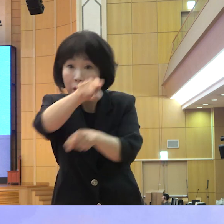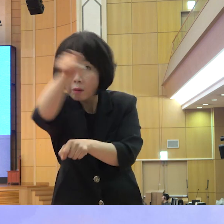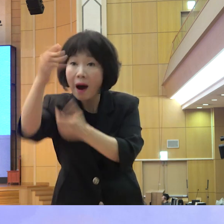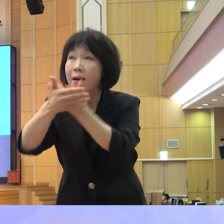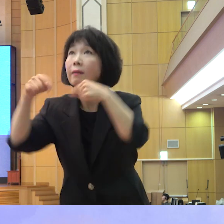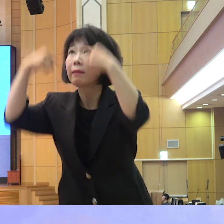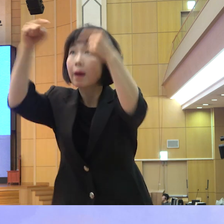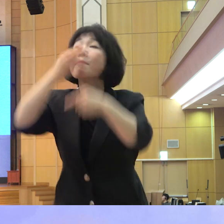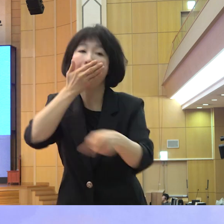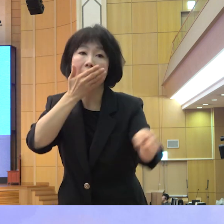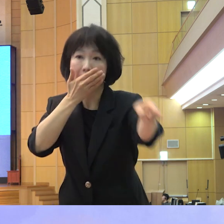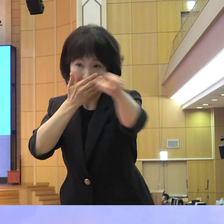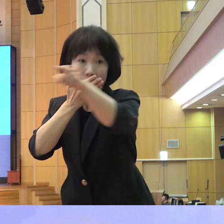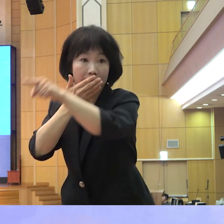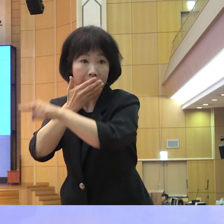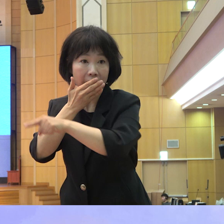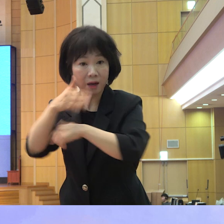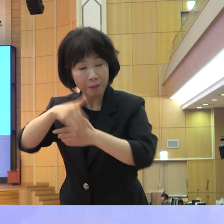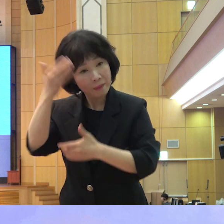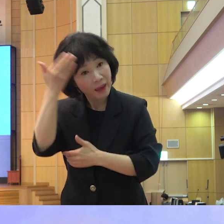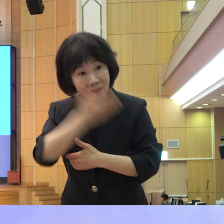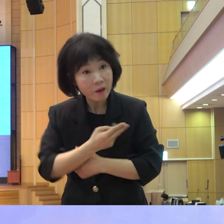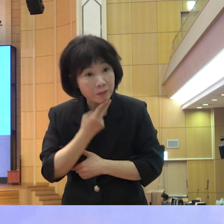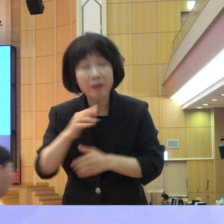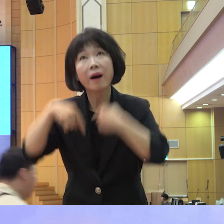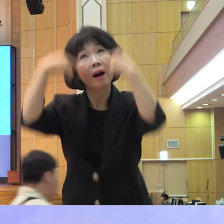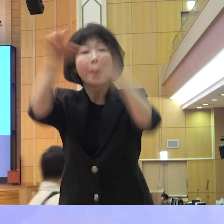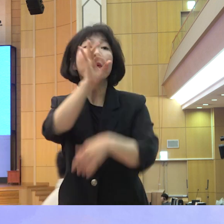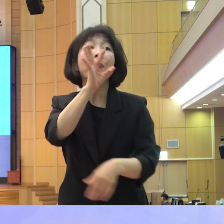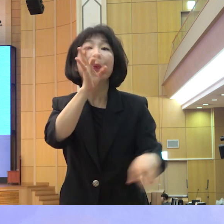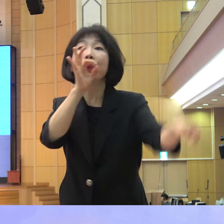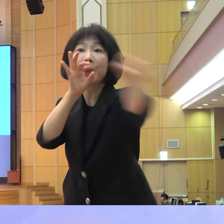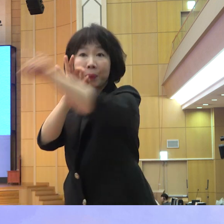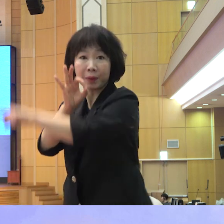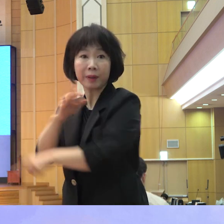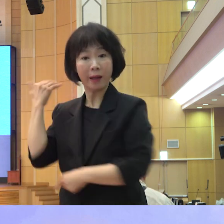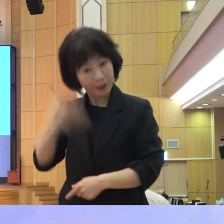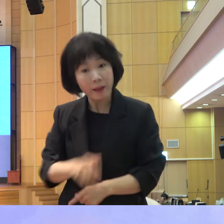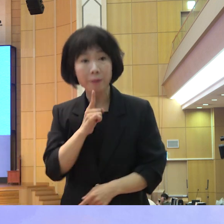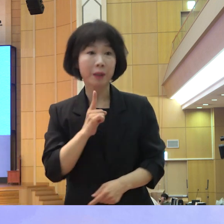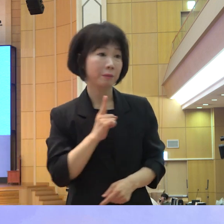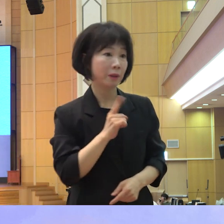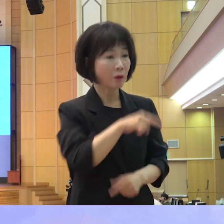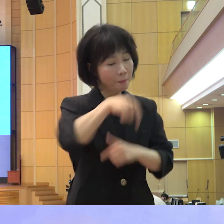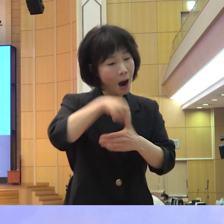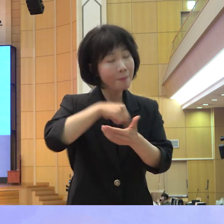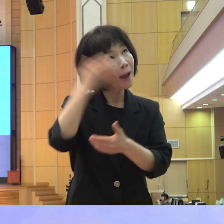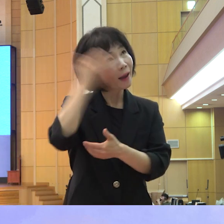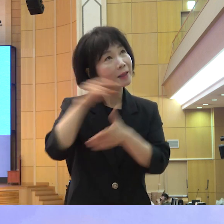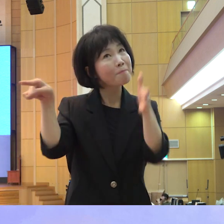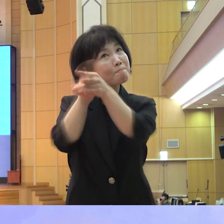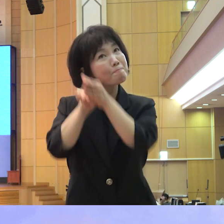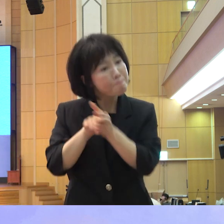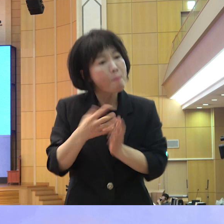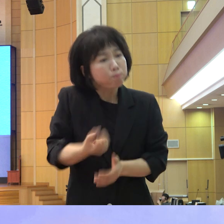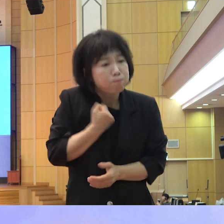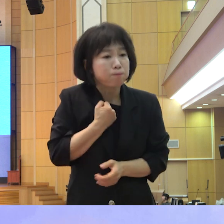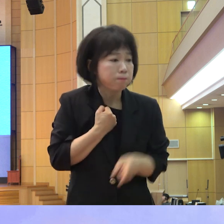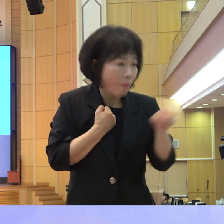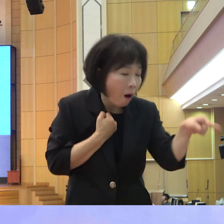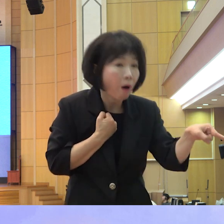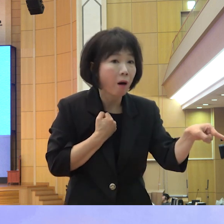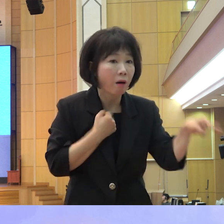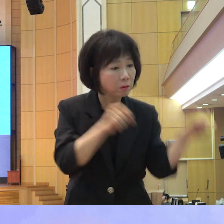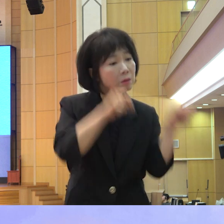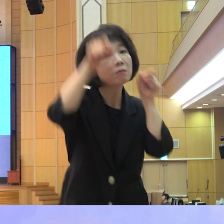그만큼 순수함을 말씀하시는 거거든요. 그렇게 순수하게 받아들이고 믿는 걸 말씀하시는 거거든요. 그래서 그러한